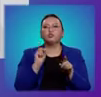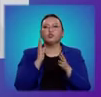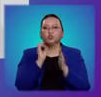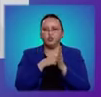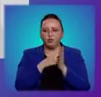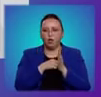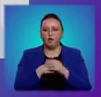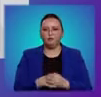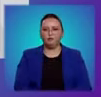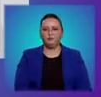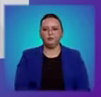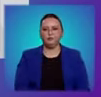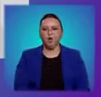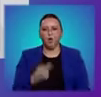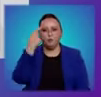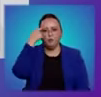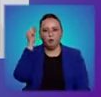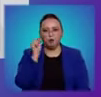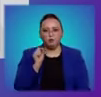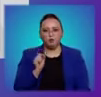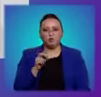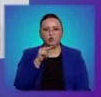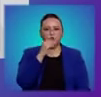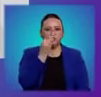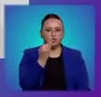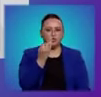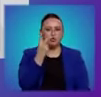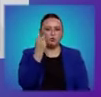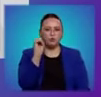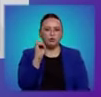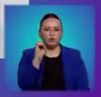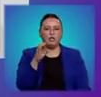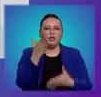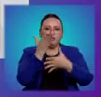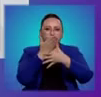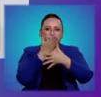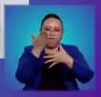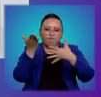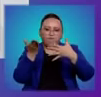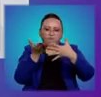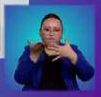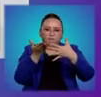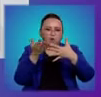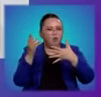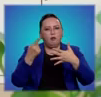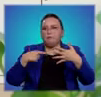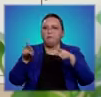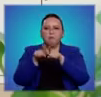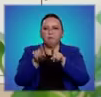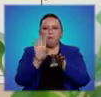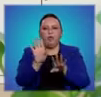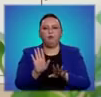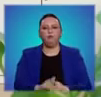хэрэл бичигдэг ч гэсэн монгол бичиг чи үе болоод тэргүүний үн дараагийн үеилгаа шилтсэн ийм үг бол байдаггүй бах нэ.